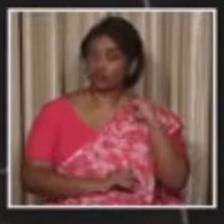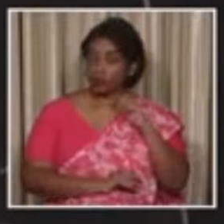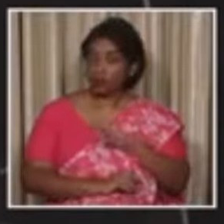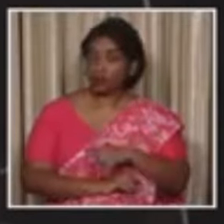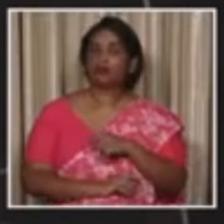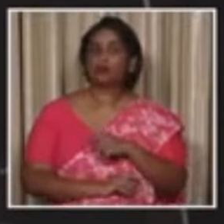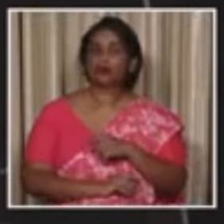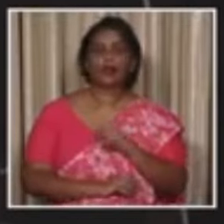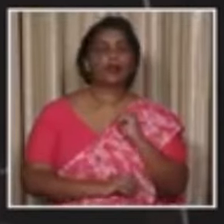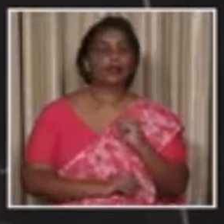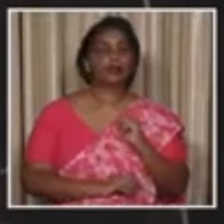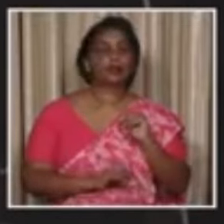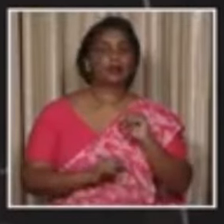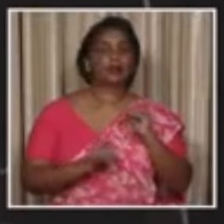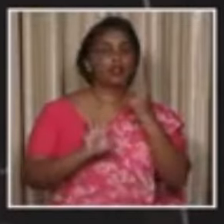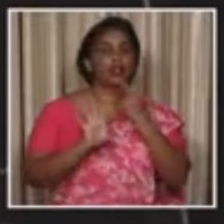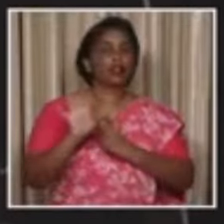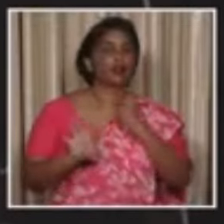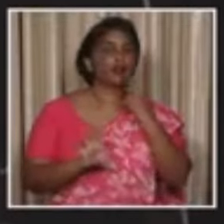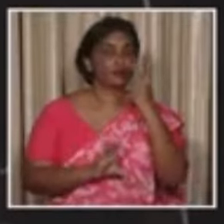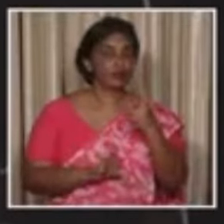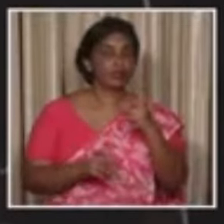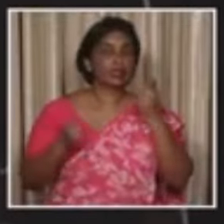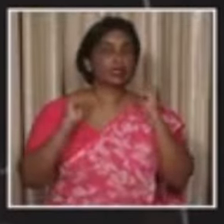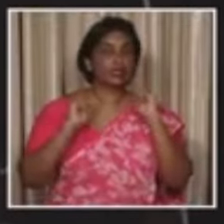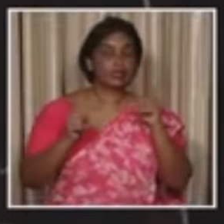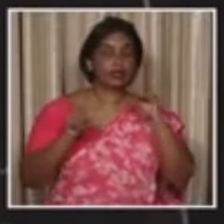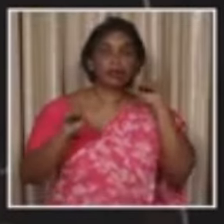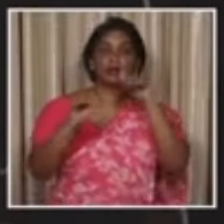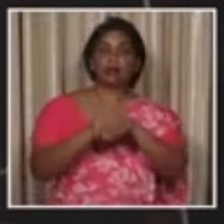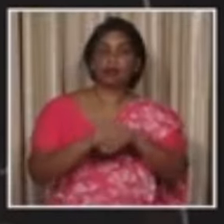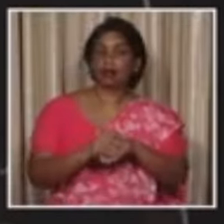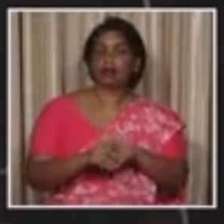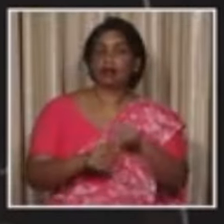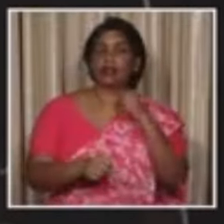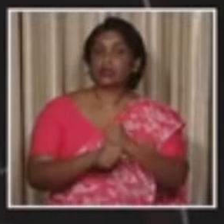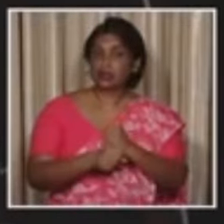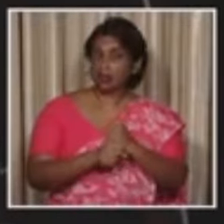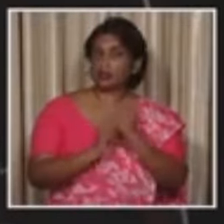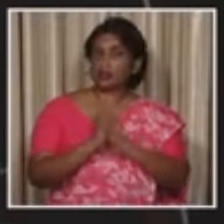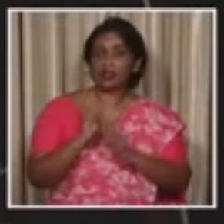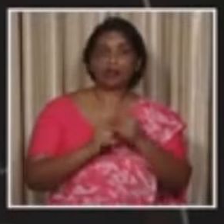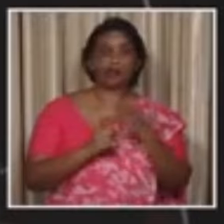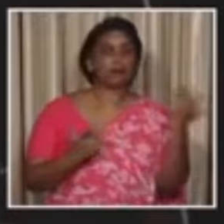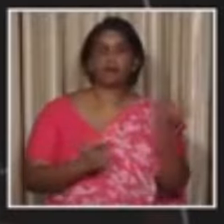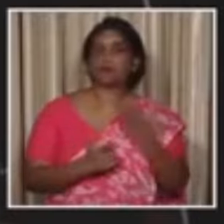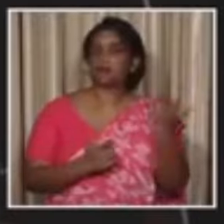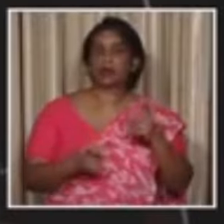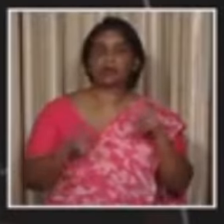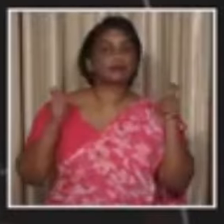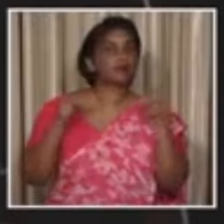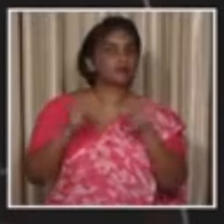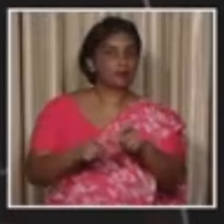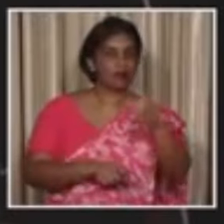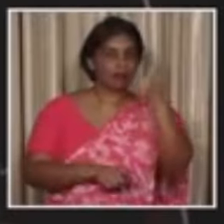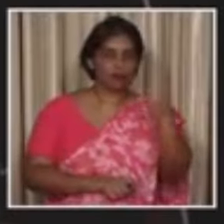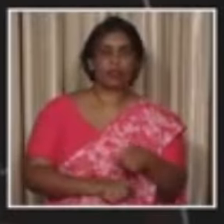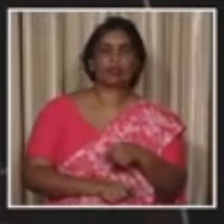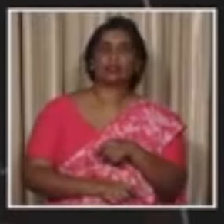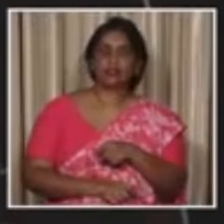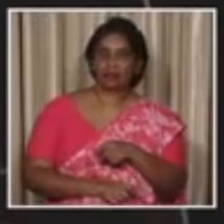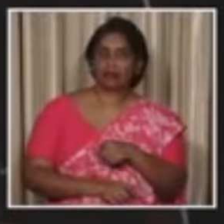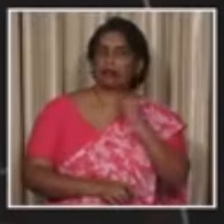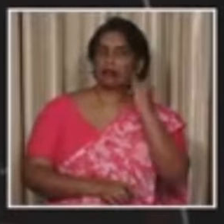නම්, ඇයි එතුමට අවුරුදු දෙකක් ක්‍රීඩා පිටියකට යන්න රාජ්‍ය ඇමතිතුමනි බැරිය බෑන් කරලා තිබිච්ච කෙනෙක්?